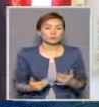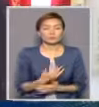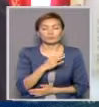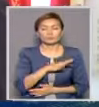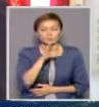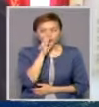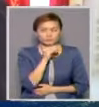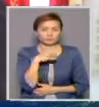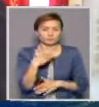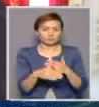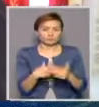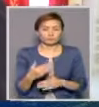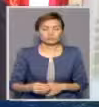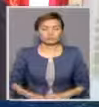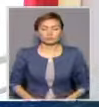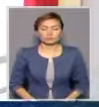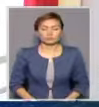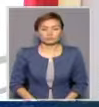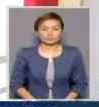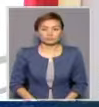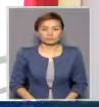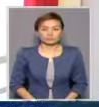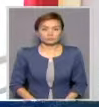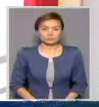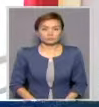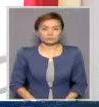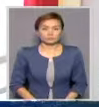возможностей им атомизируется система государственного управления